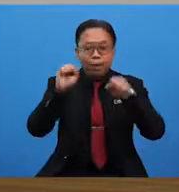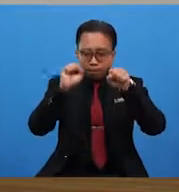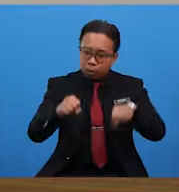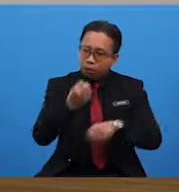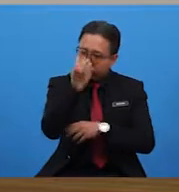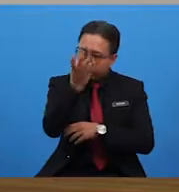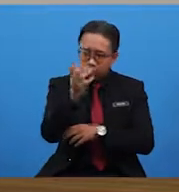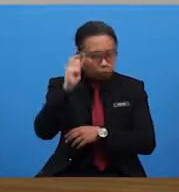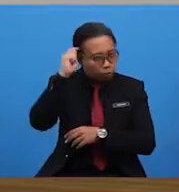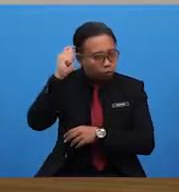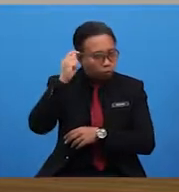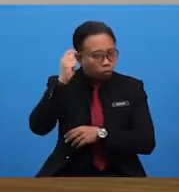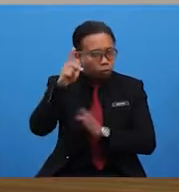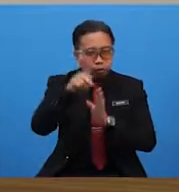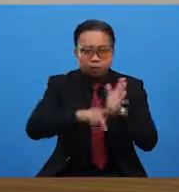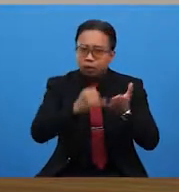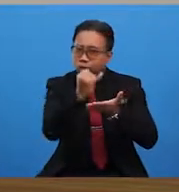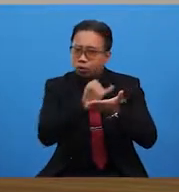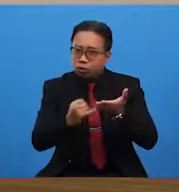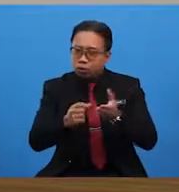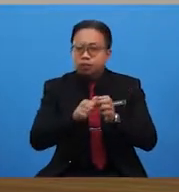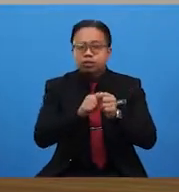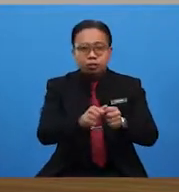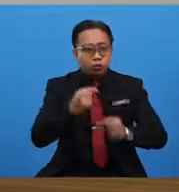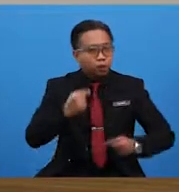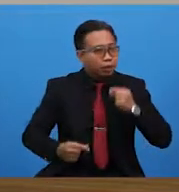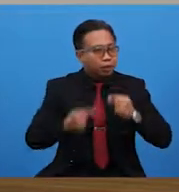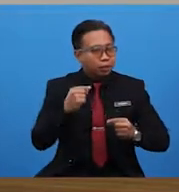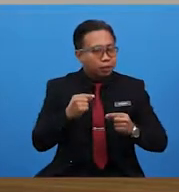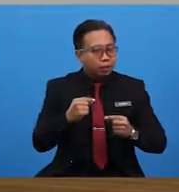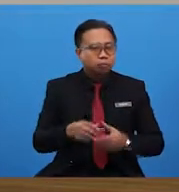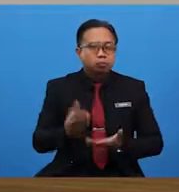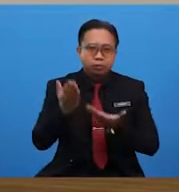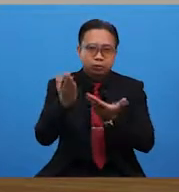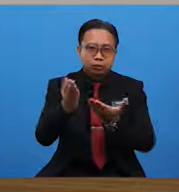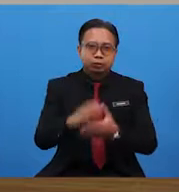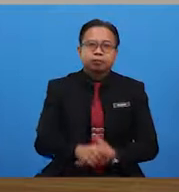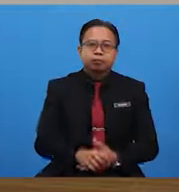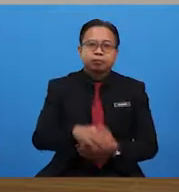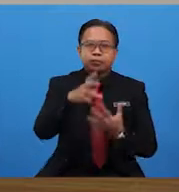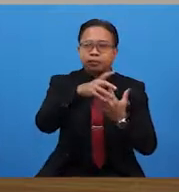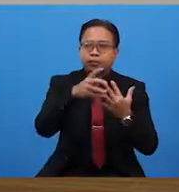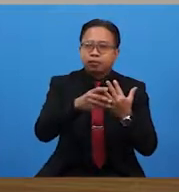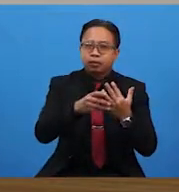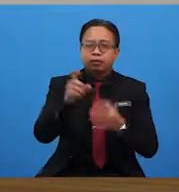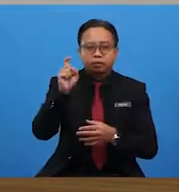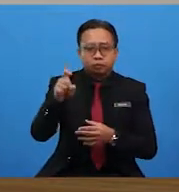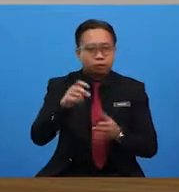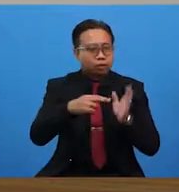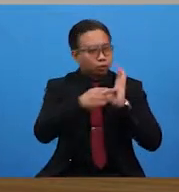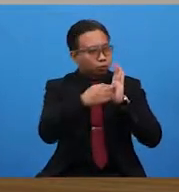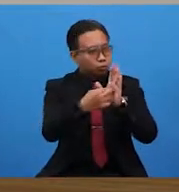tokoh pelukis mengikut cadangan gaya penampilan dan aliran pemilihan tokoh pelukis perlulah